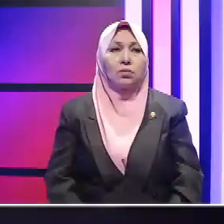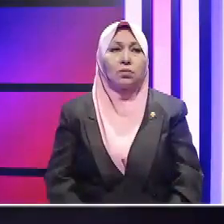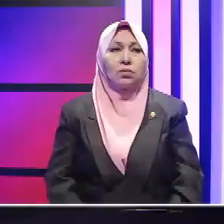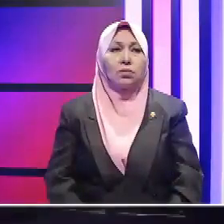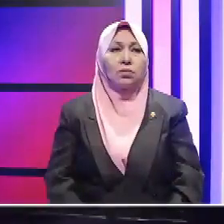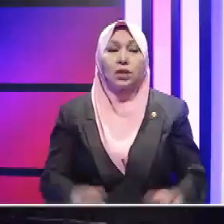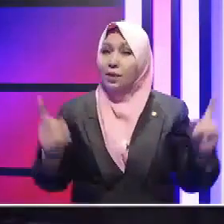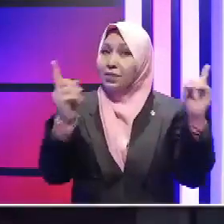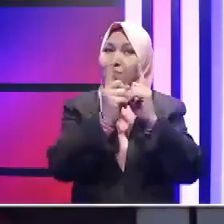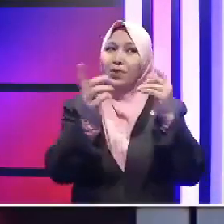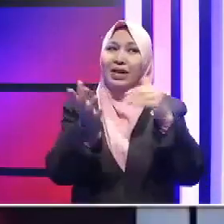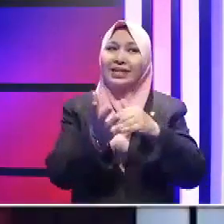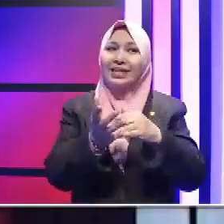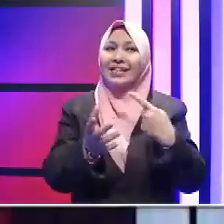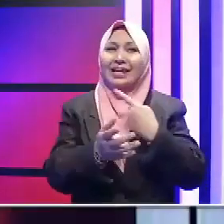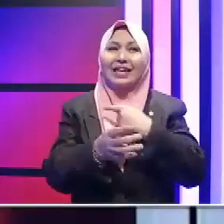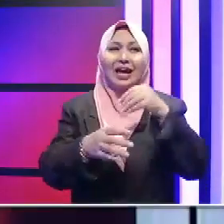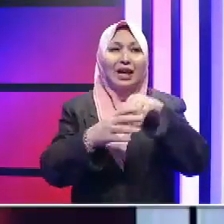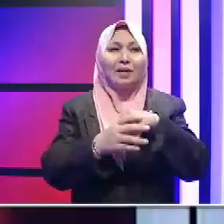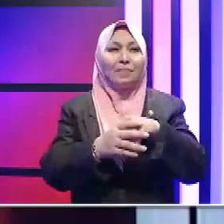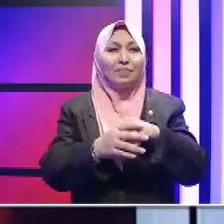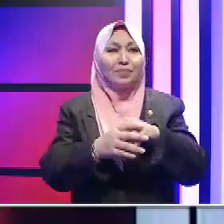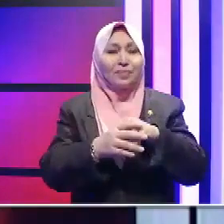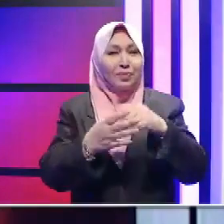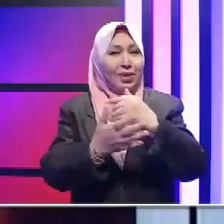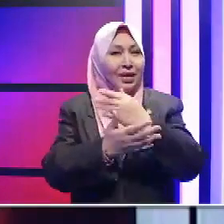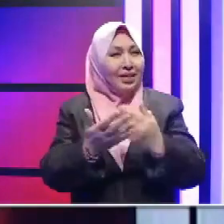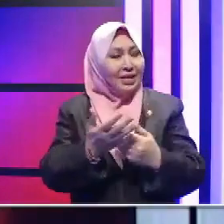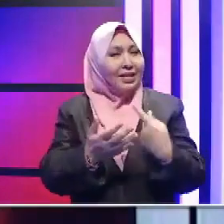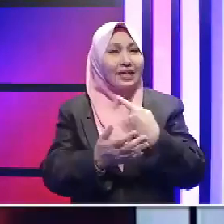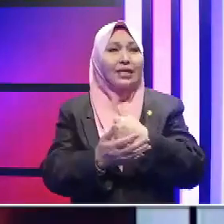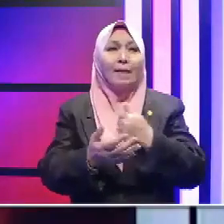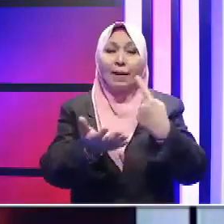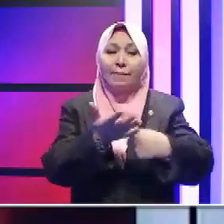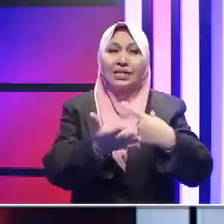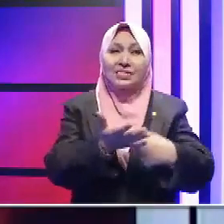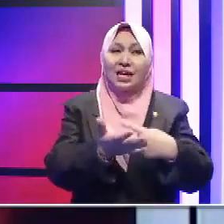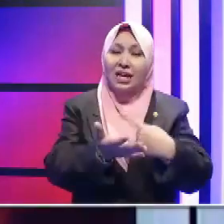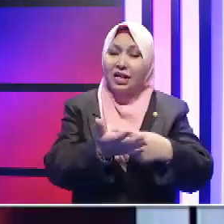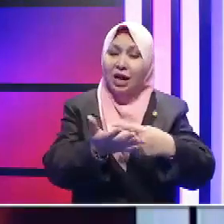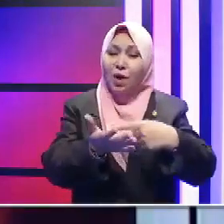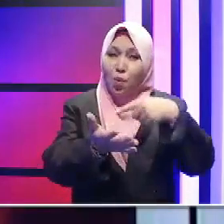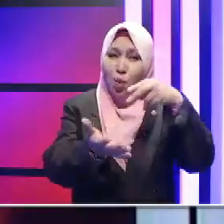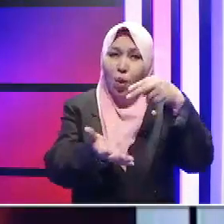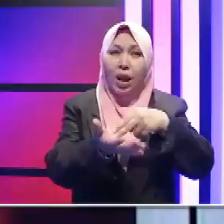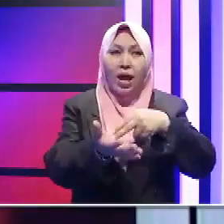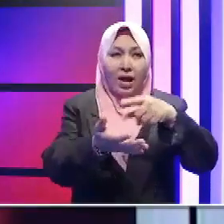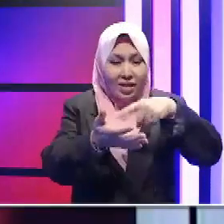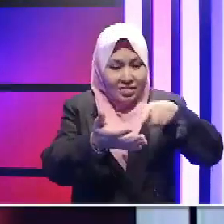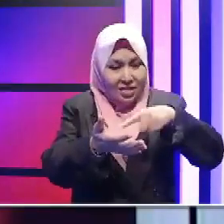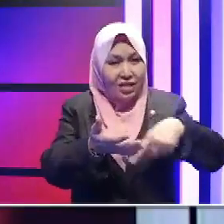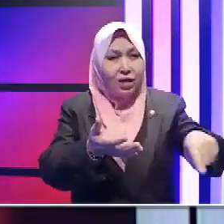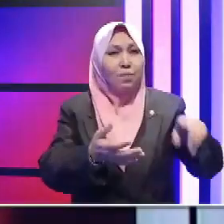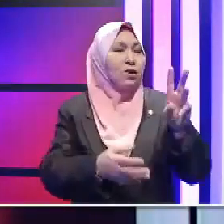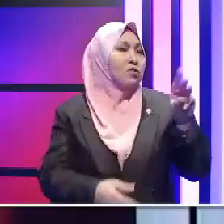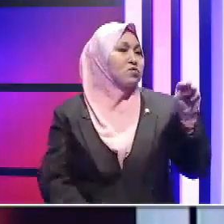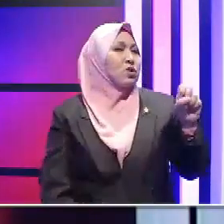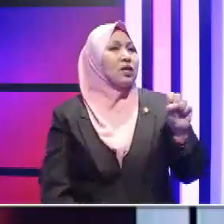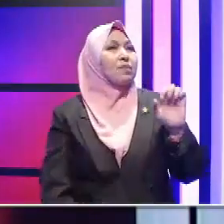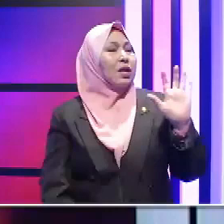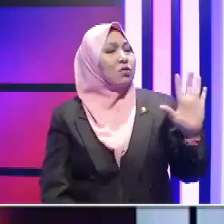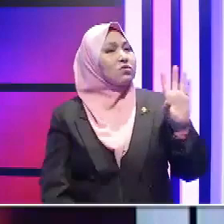ketemu kita lagi dalam episode kali ini yaitu kita membincangkan ulang kajikita daripada halaman 566